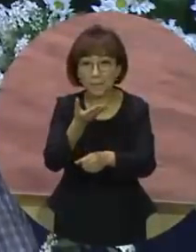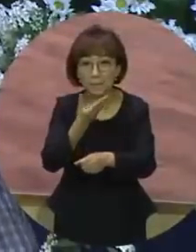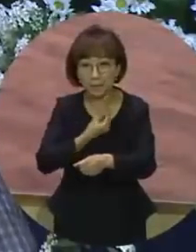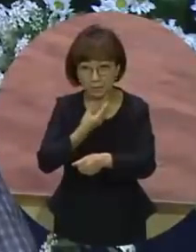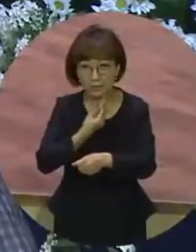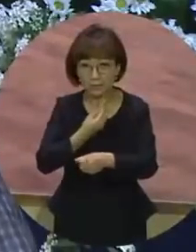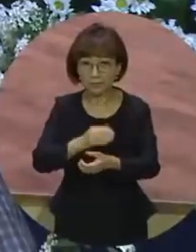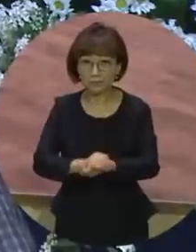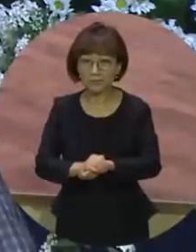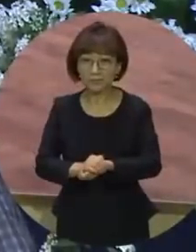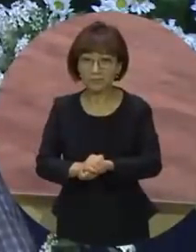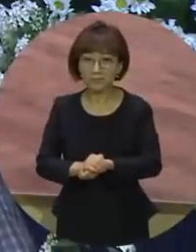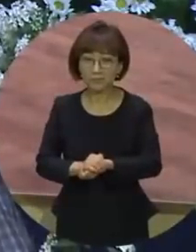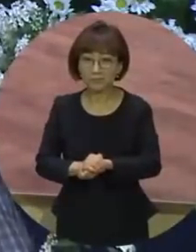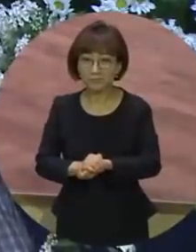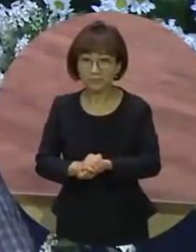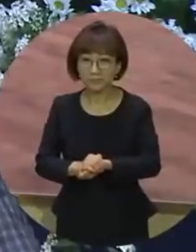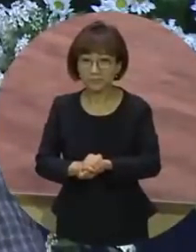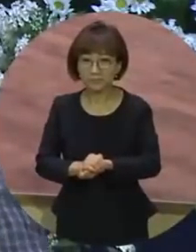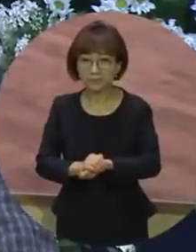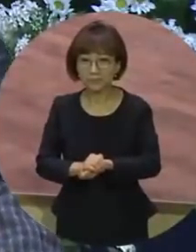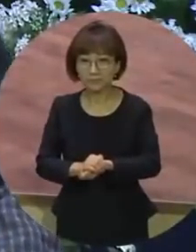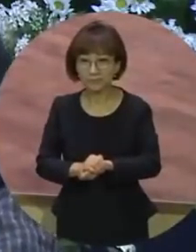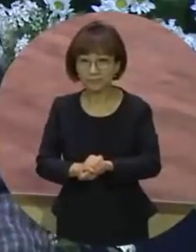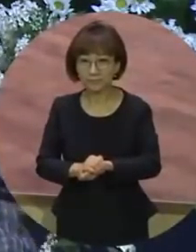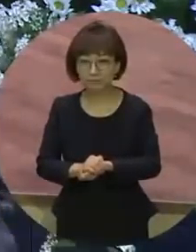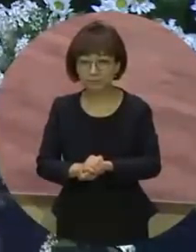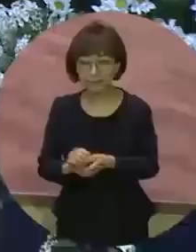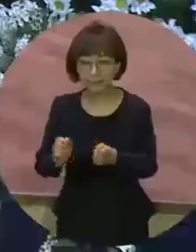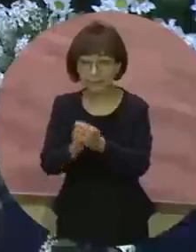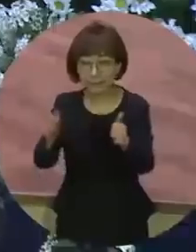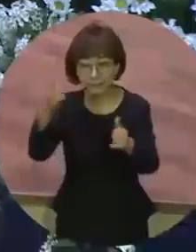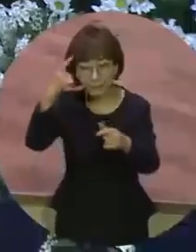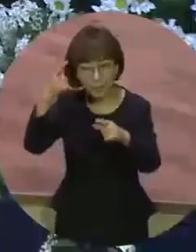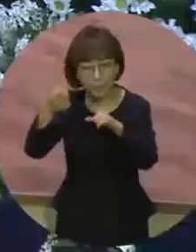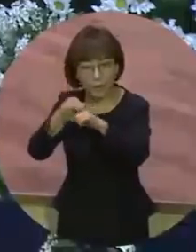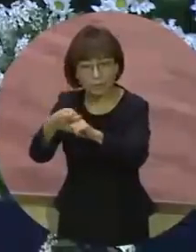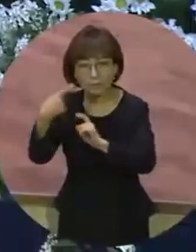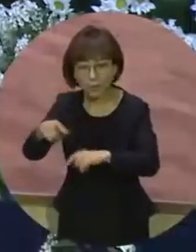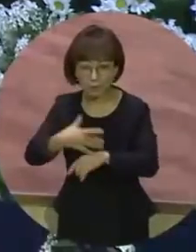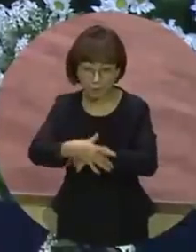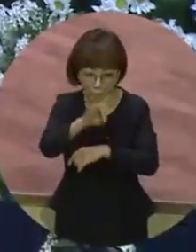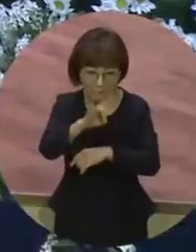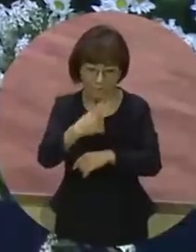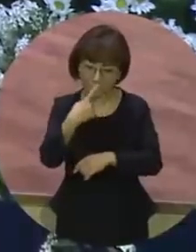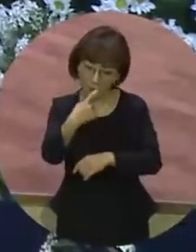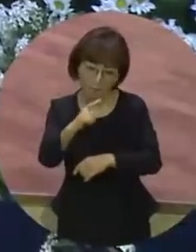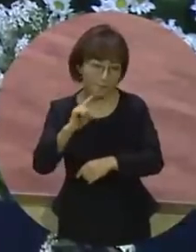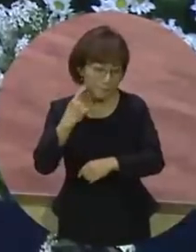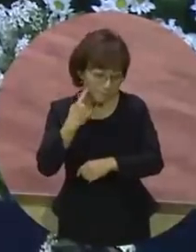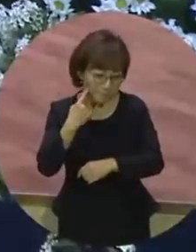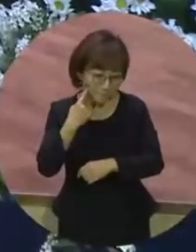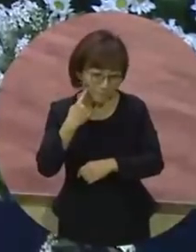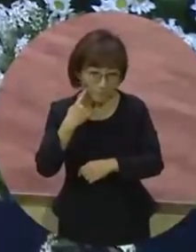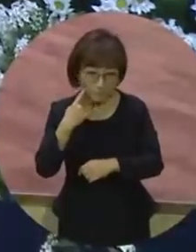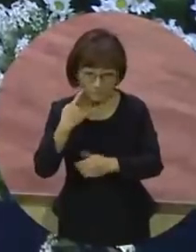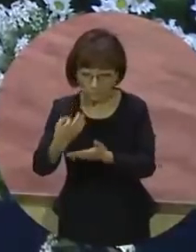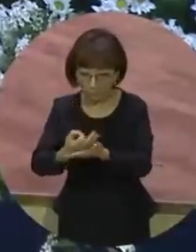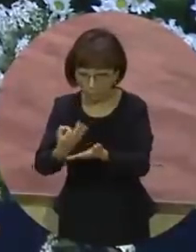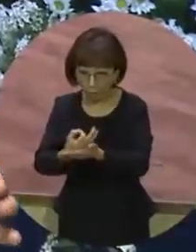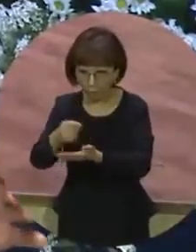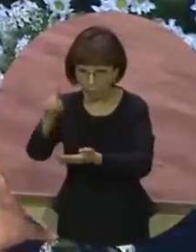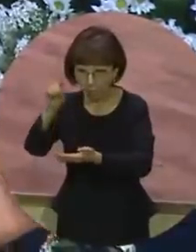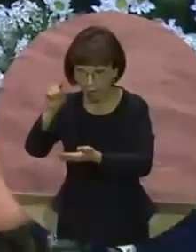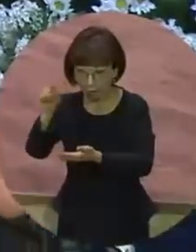딱 넘어가면 물을 다 사서 먹어. 사람들의 관심이 어디에, 건강으로 돌아갑니다. 그리고 2만 달러 시대가 되면